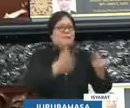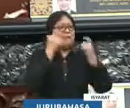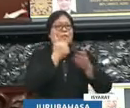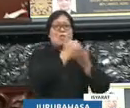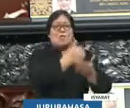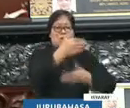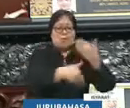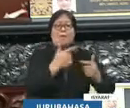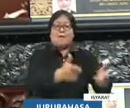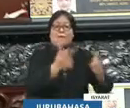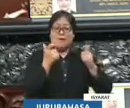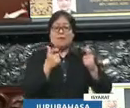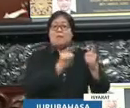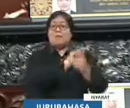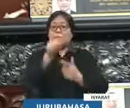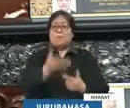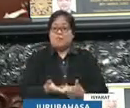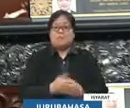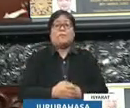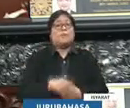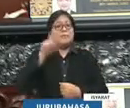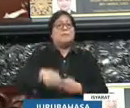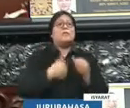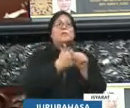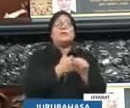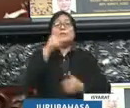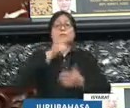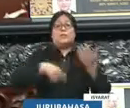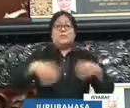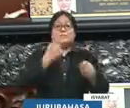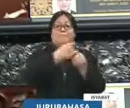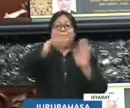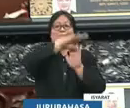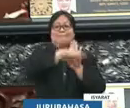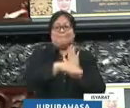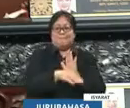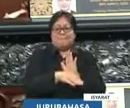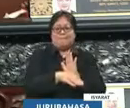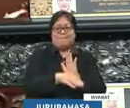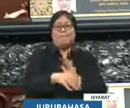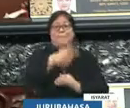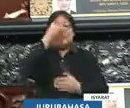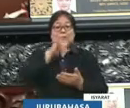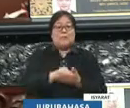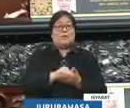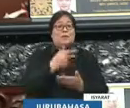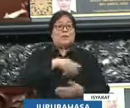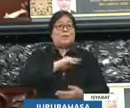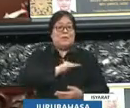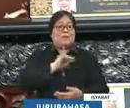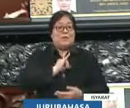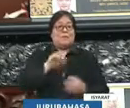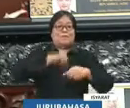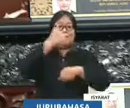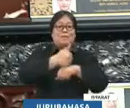benteng proses untuk meluluskan ini mestilah mengikut apa yang telah ditetapkan oleh PT jsi karena itu kemunculan Saya menunggu